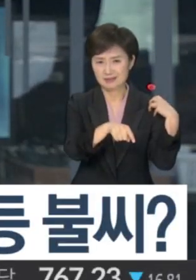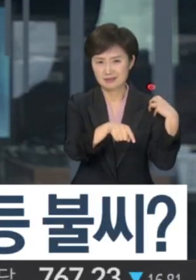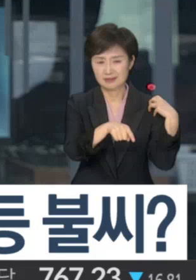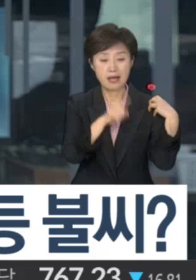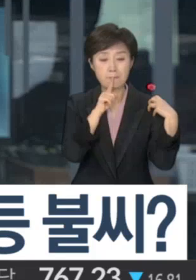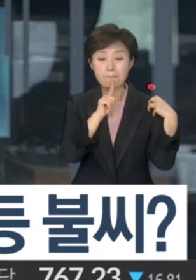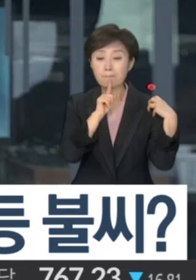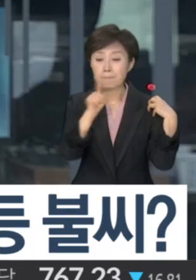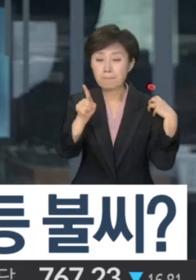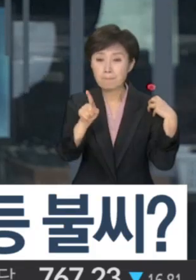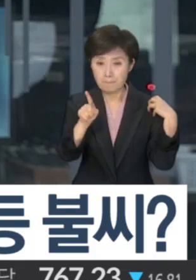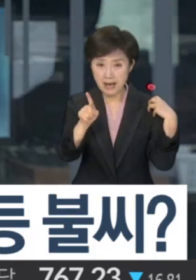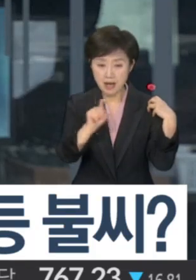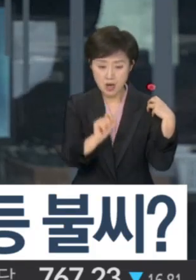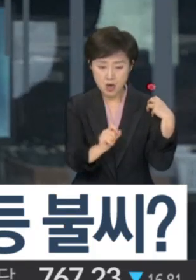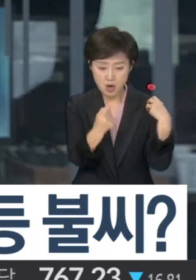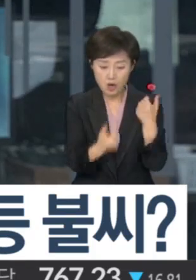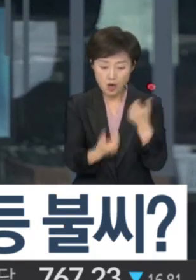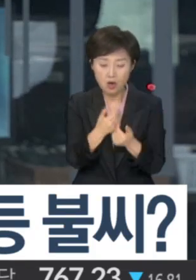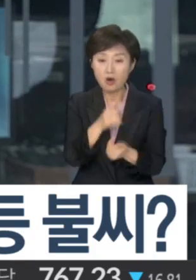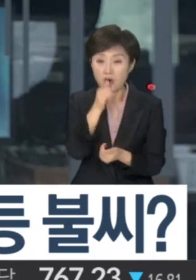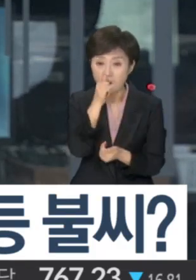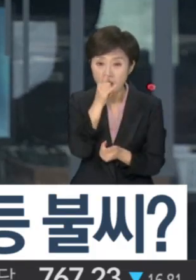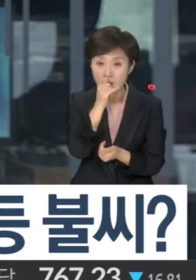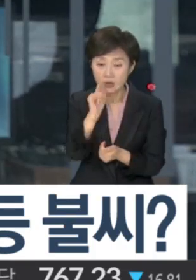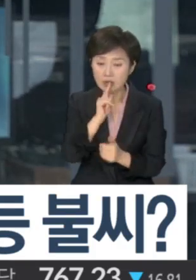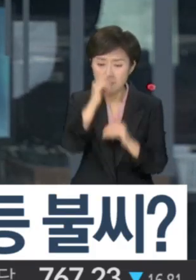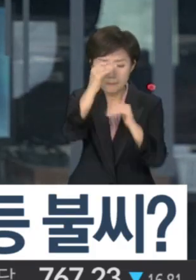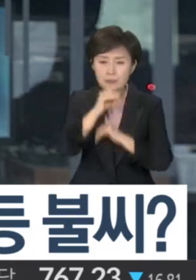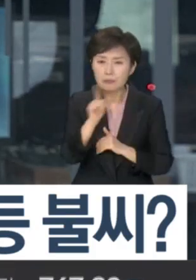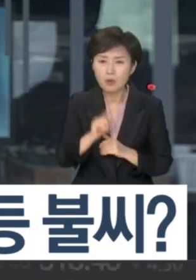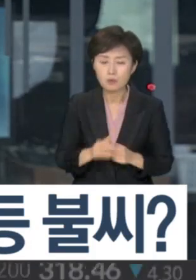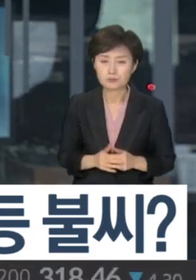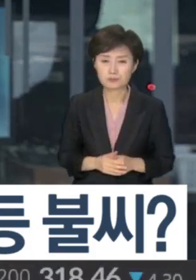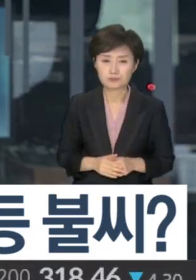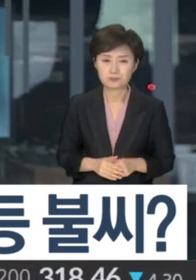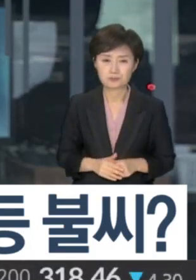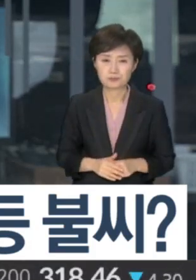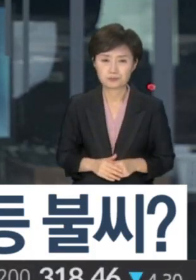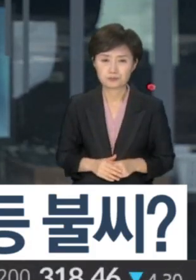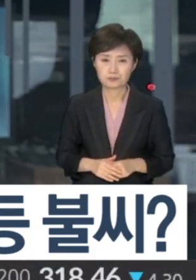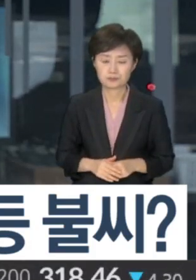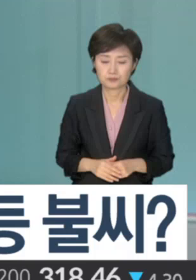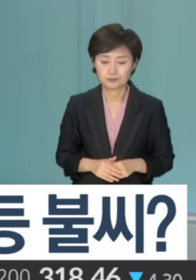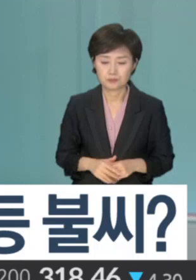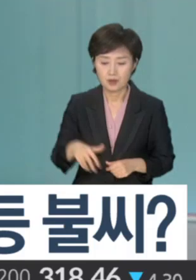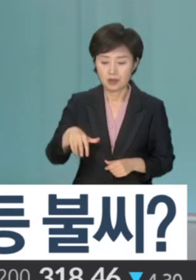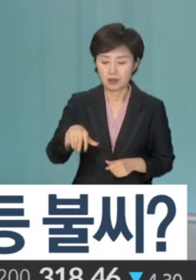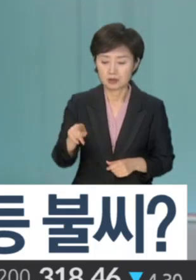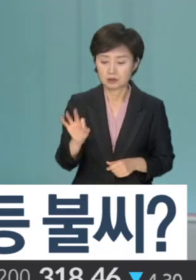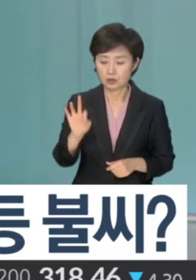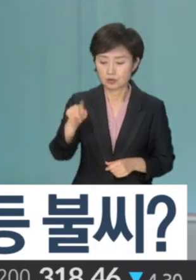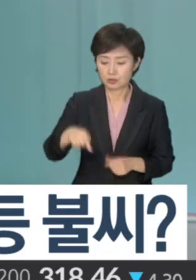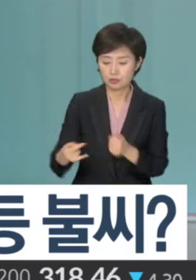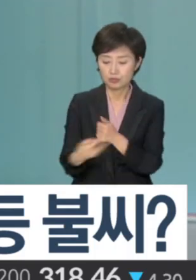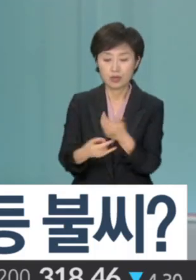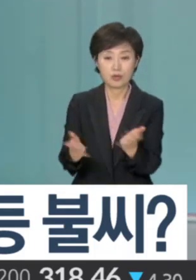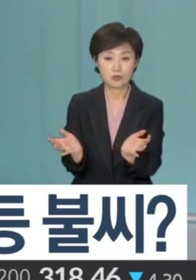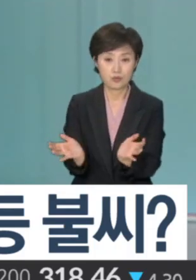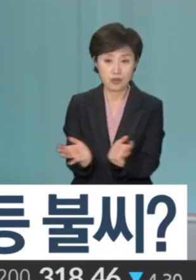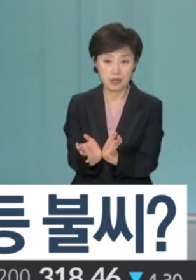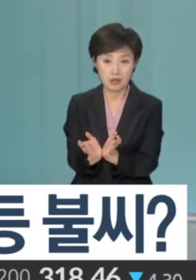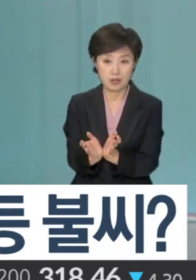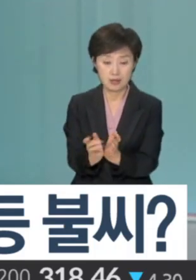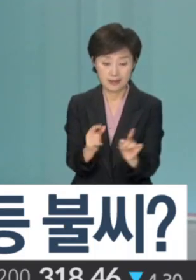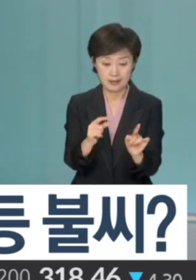가능성 측면에서 거론되고 있는 내용이 있거든요. 정확히 어떤 상황인 겁니까, 지금? 네, 정무위 국감장에서